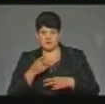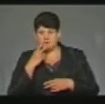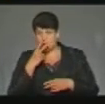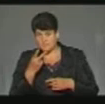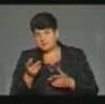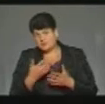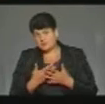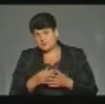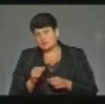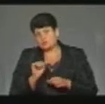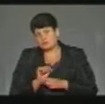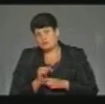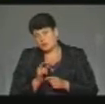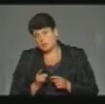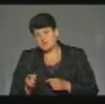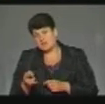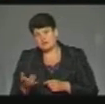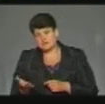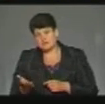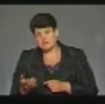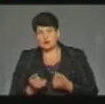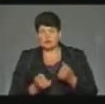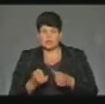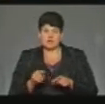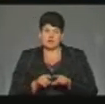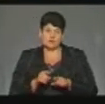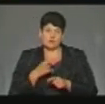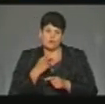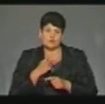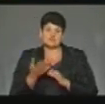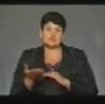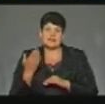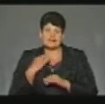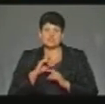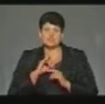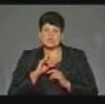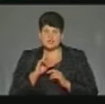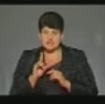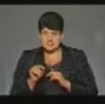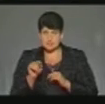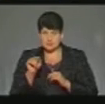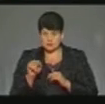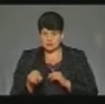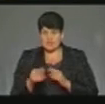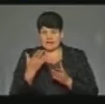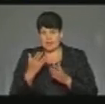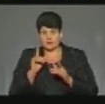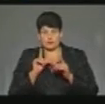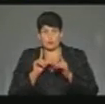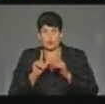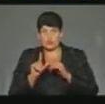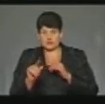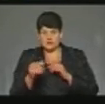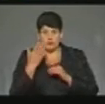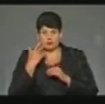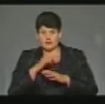б зупинився або об'їхав її. Водій також стверджує, що він раніше їздив сюди, тобто якось він проїжджав, коли не